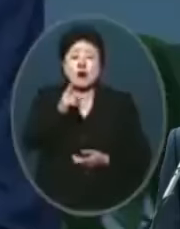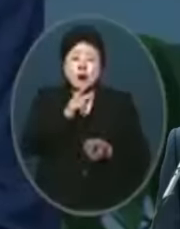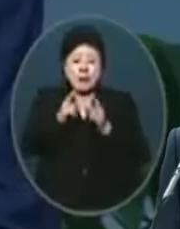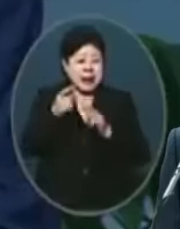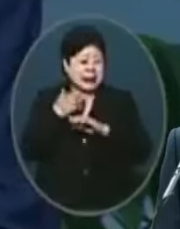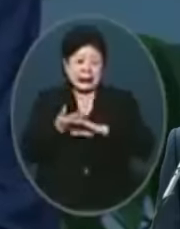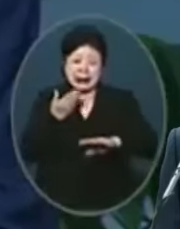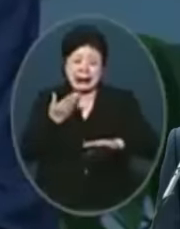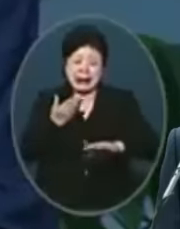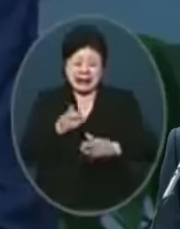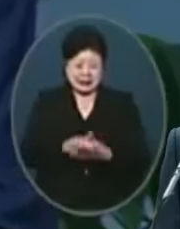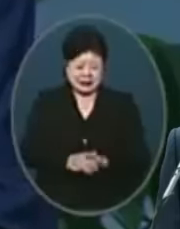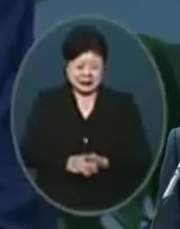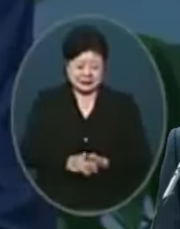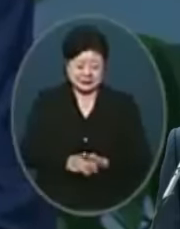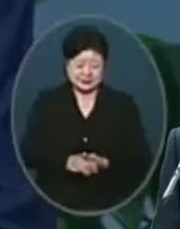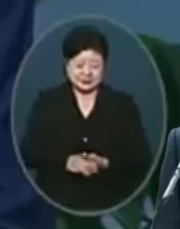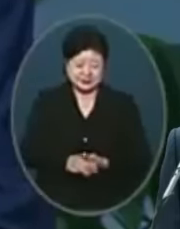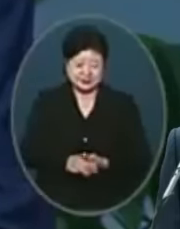보고는